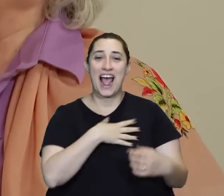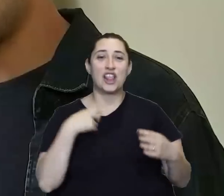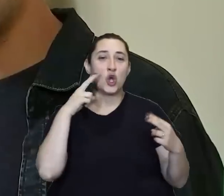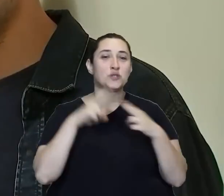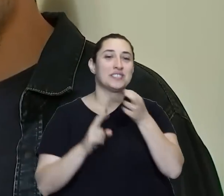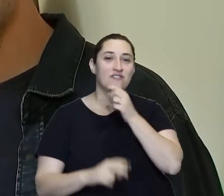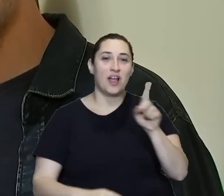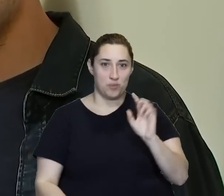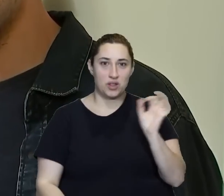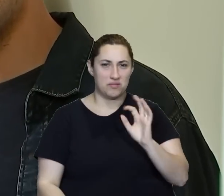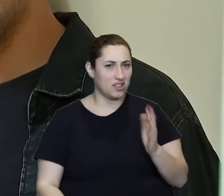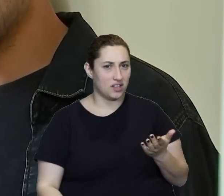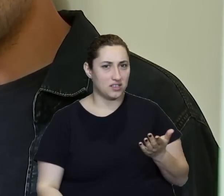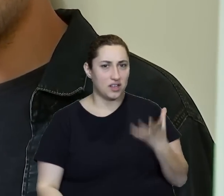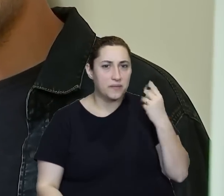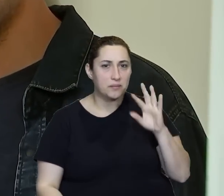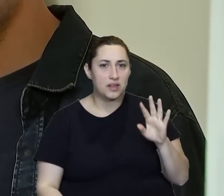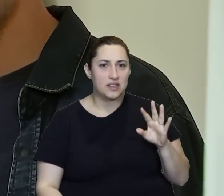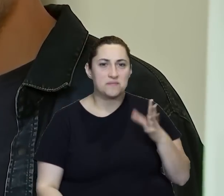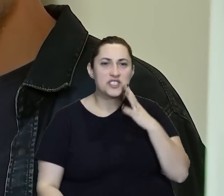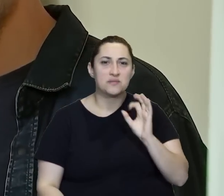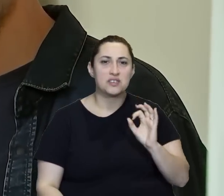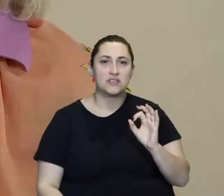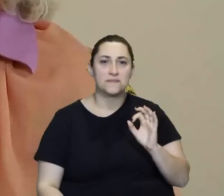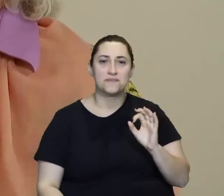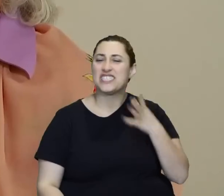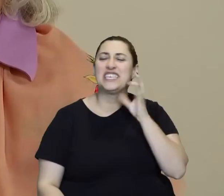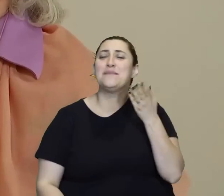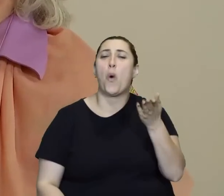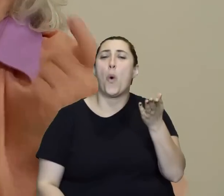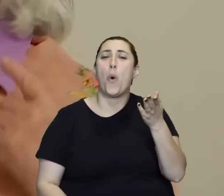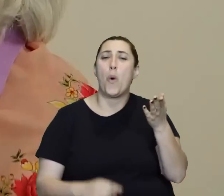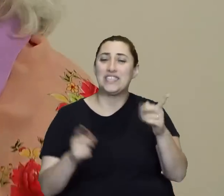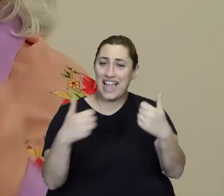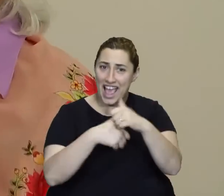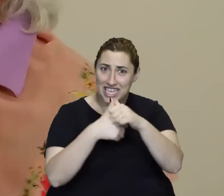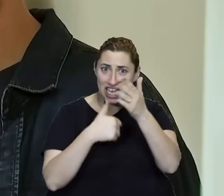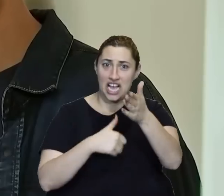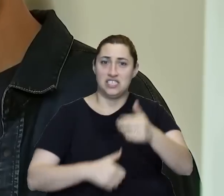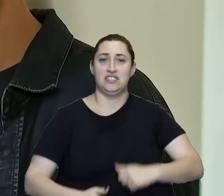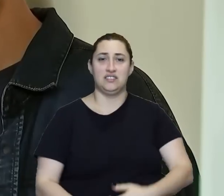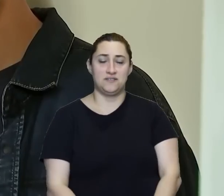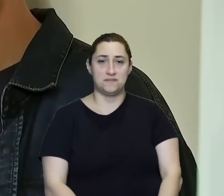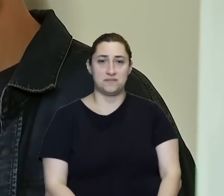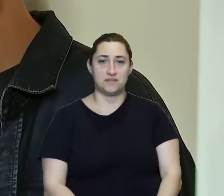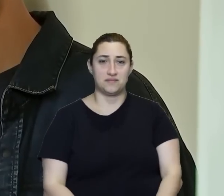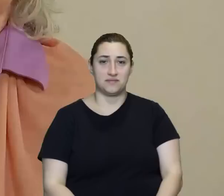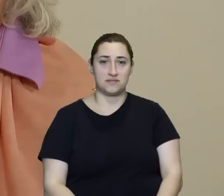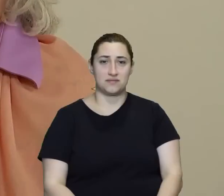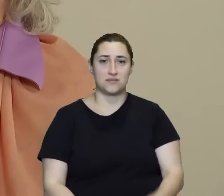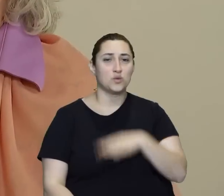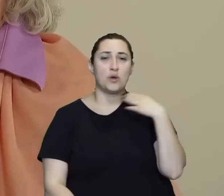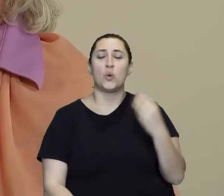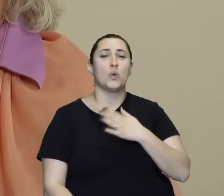mi? Nasıl? Anlamadım. Kim? Kim olacak oğlum? Karın, karın.